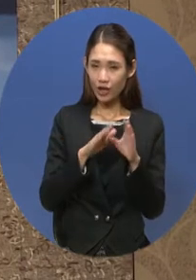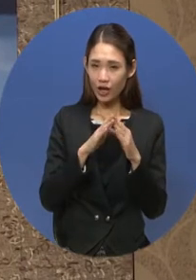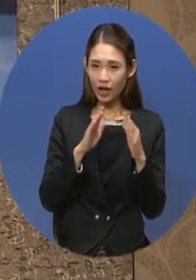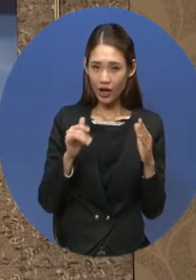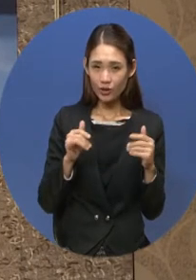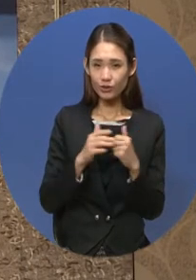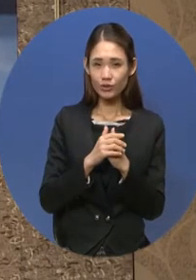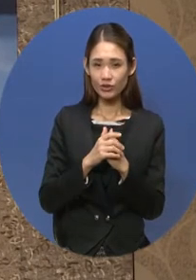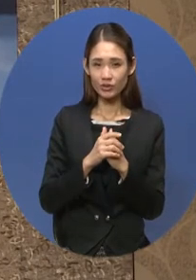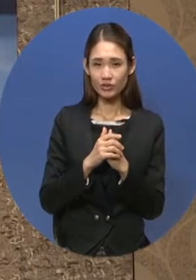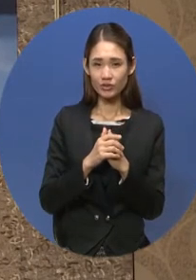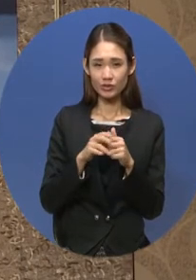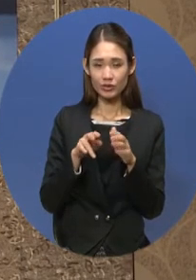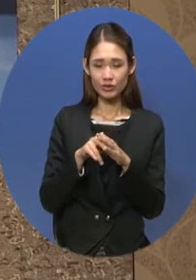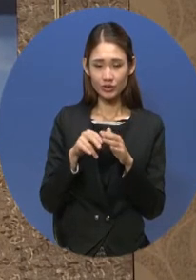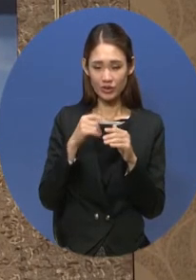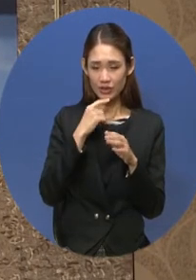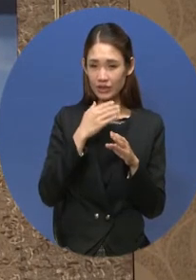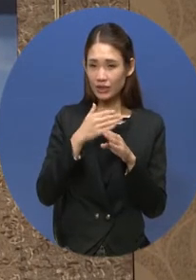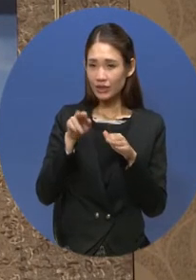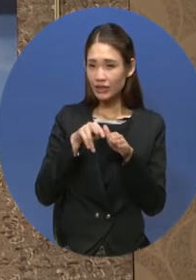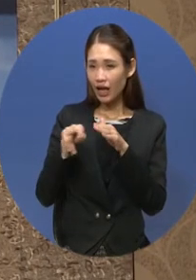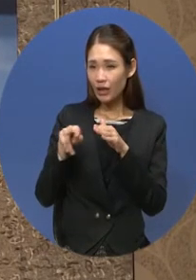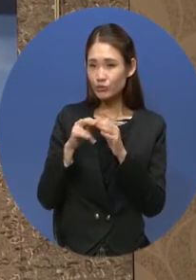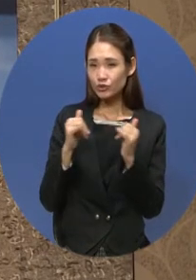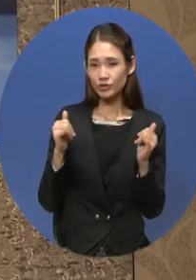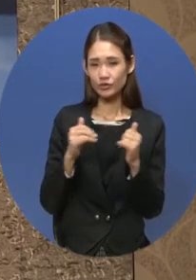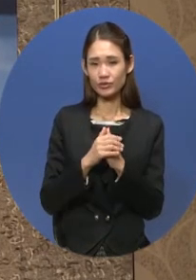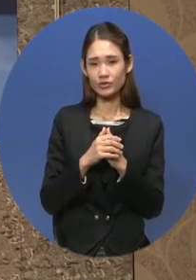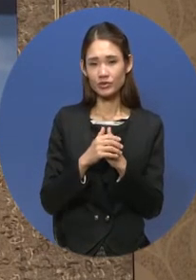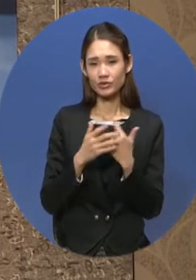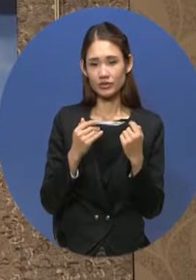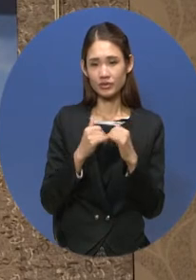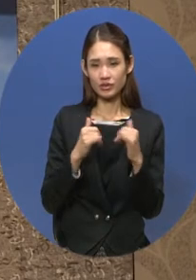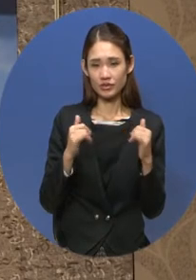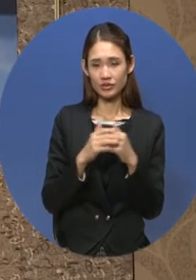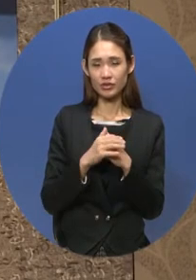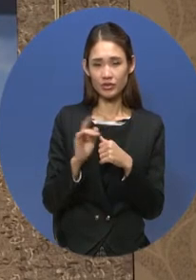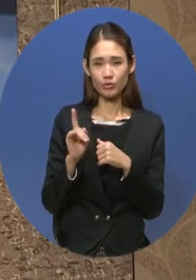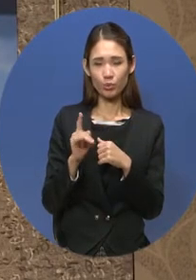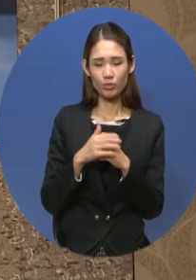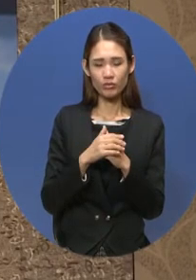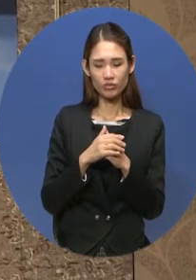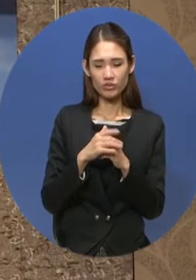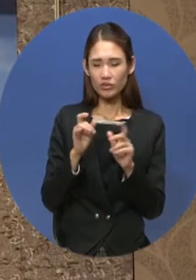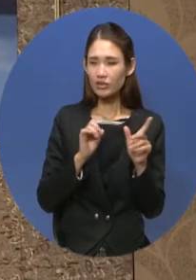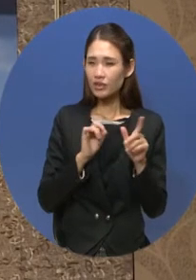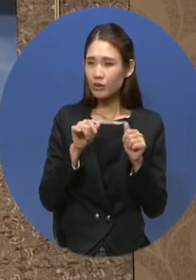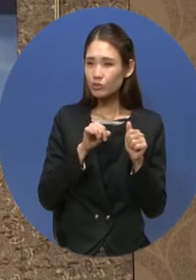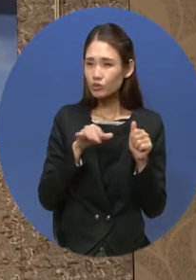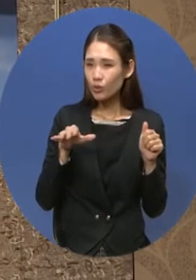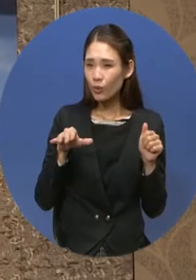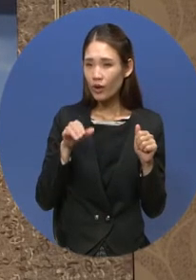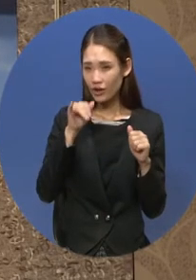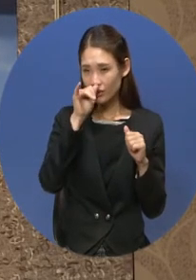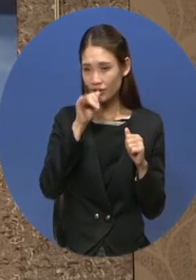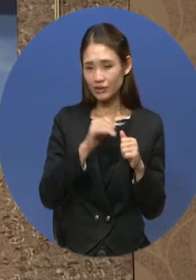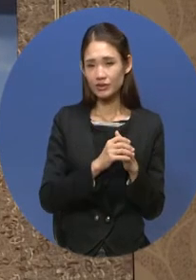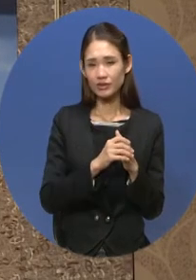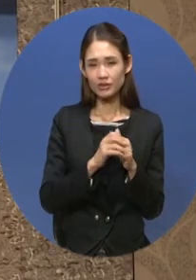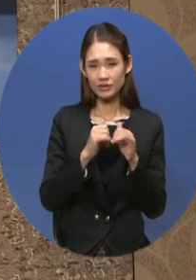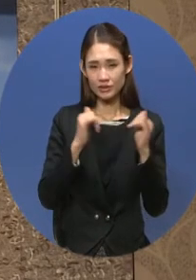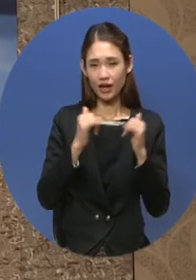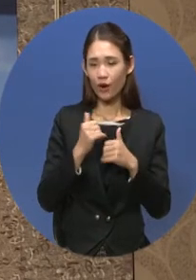다문화 가족이라든가 또 이탈 주민이라든가 네. 이런 사람들은 아무래도 소외되고 있죠.